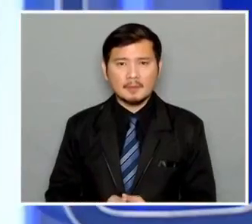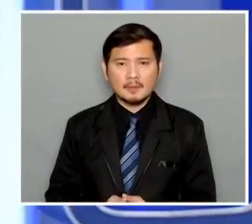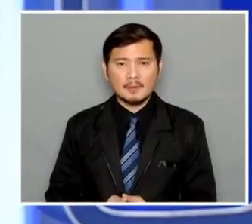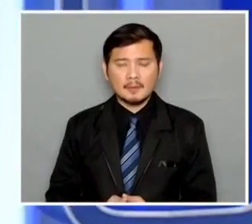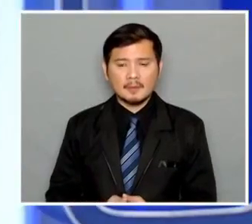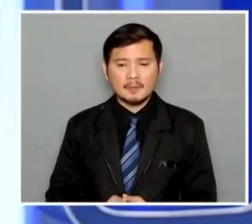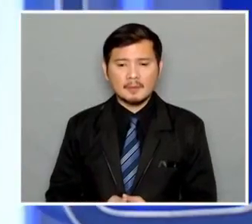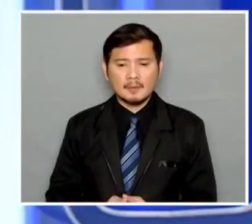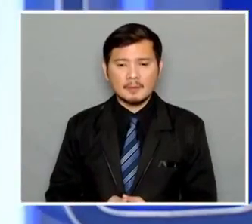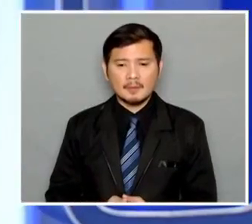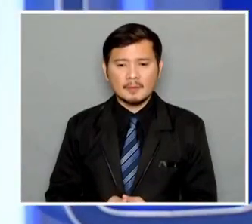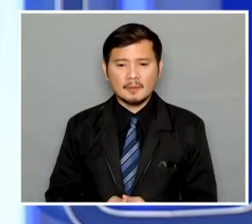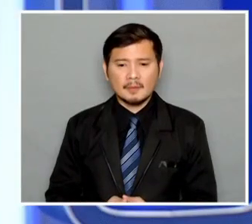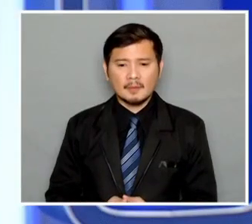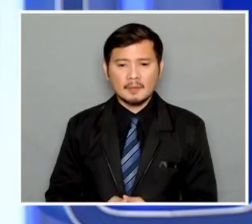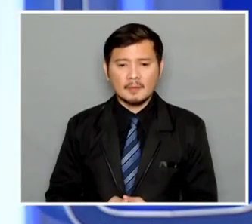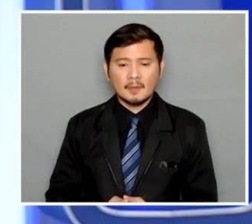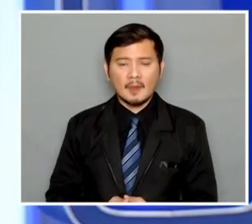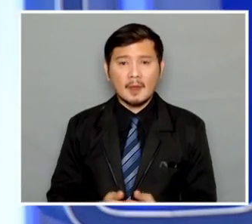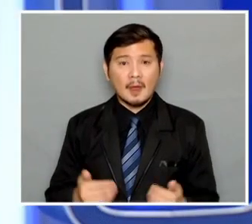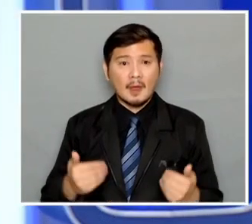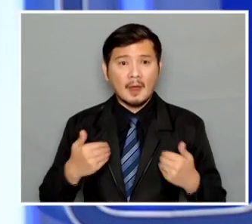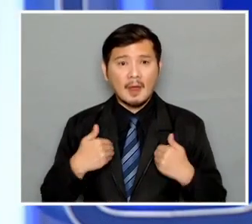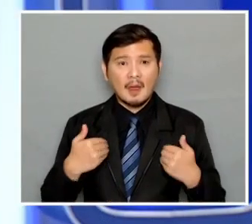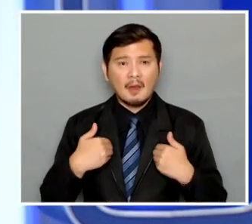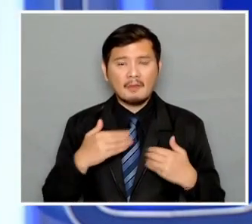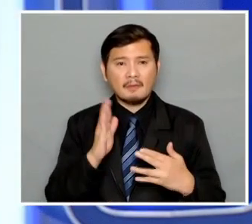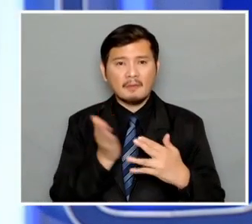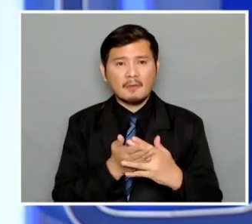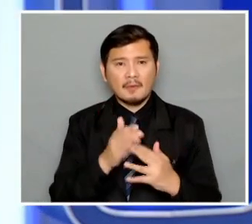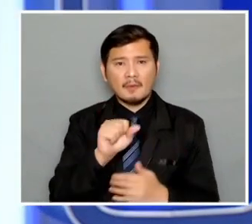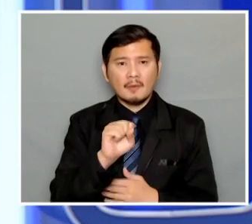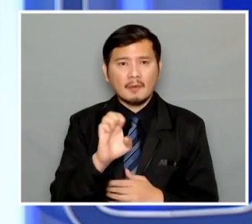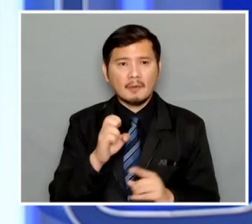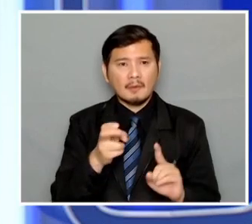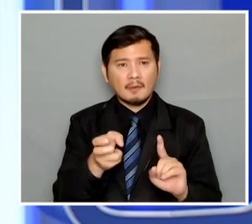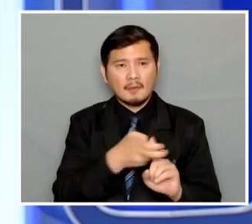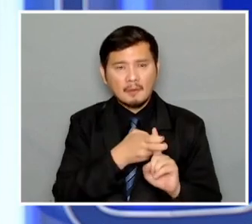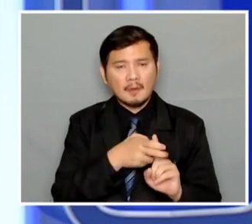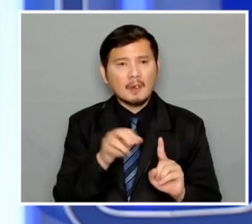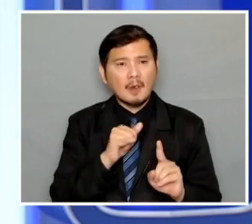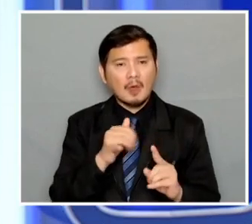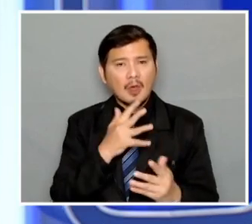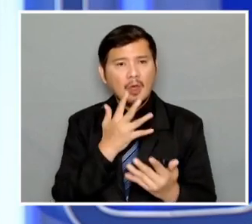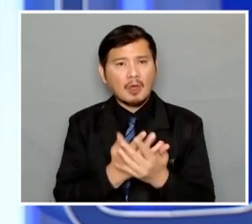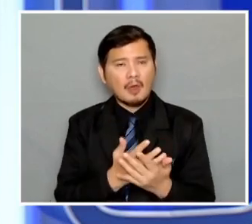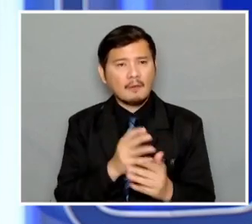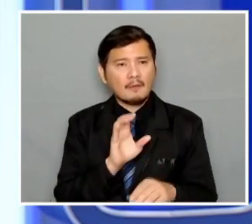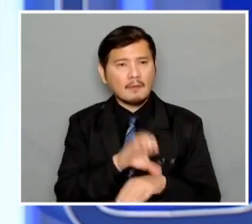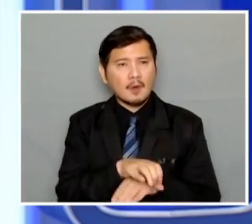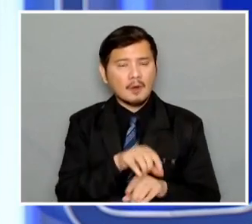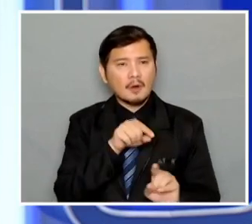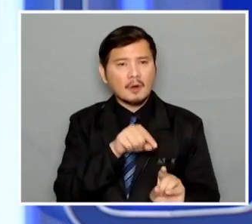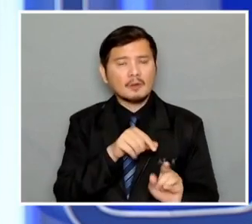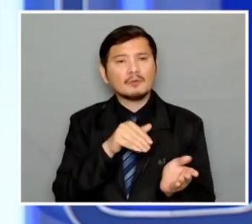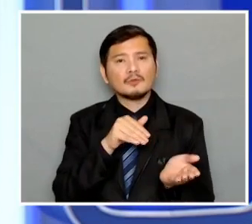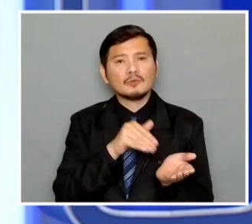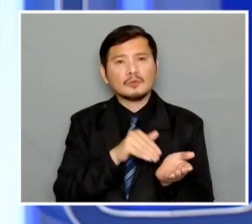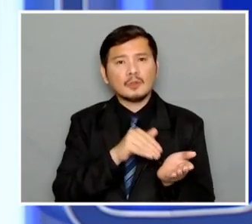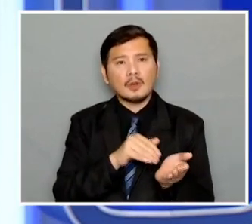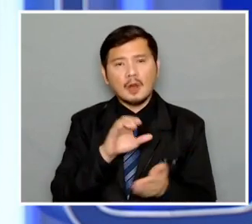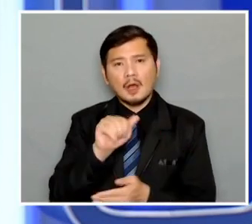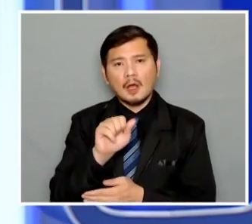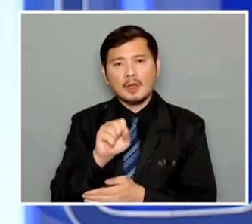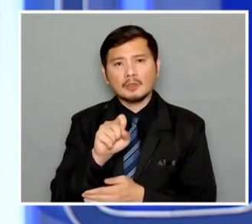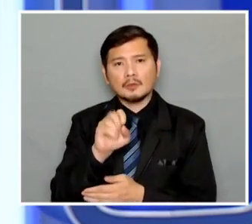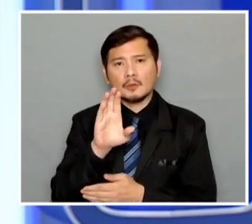Tuloy po ang mga kasong kidnapping at serious illegal detention laban sa activist health worker na si Dr. Nati Castro. Ayon sa Department of